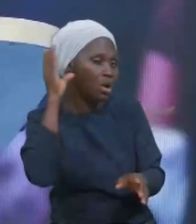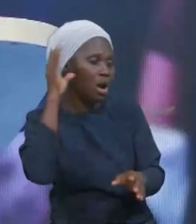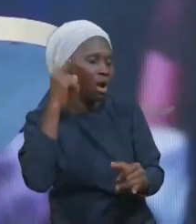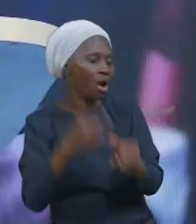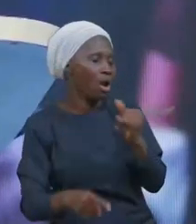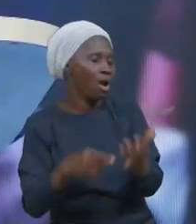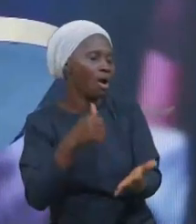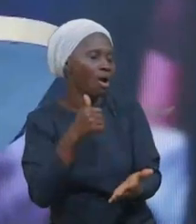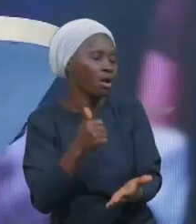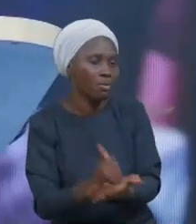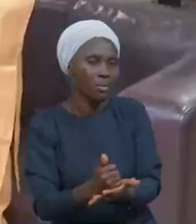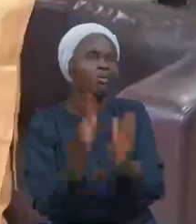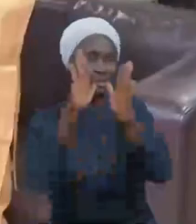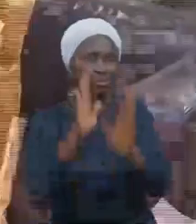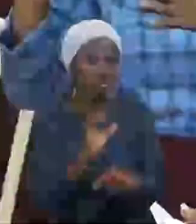miracle sera arrivé.